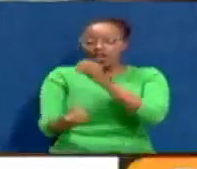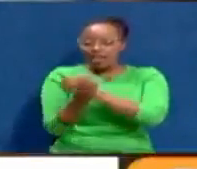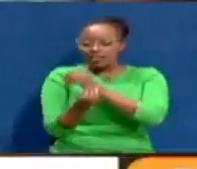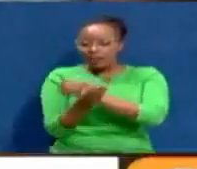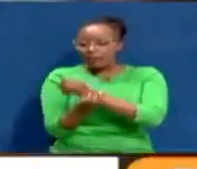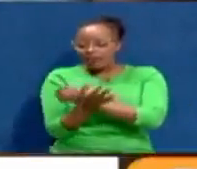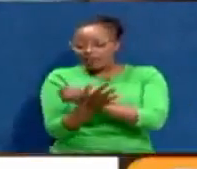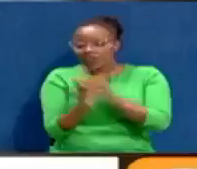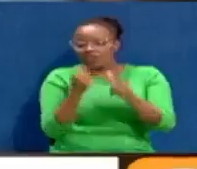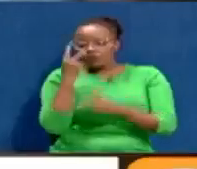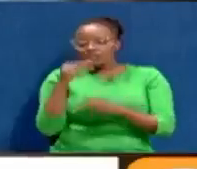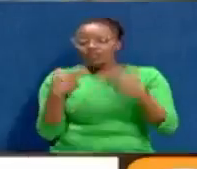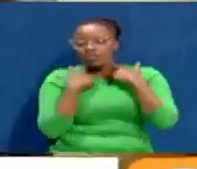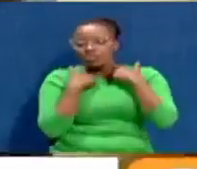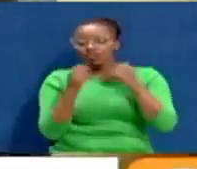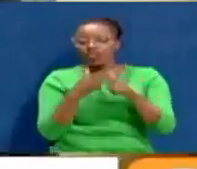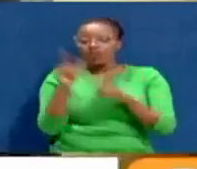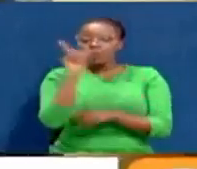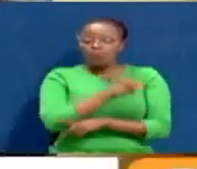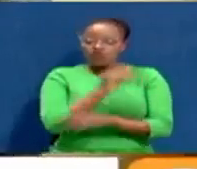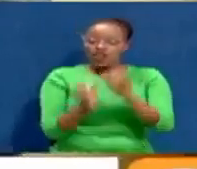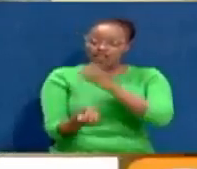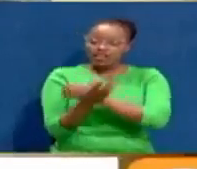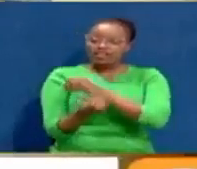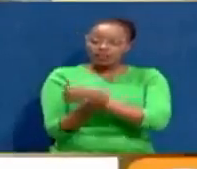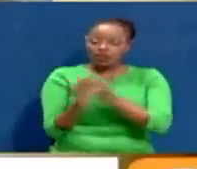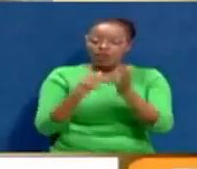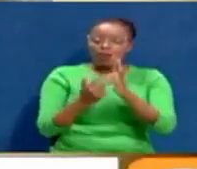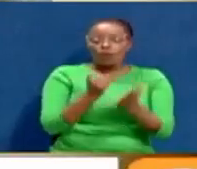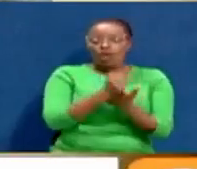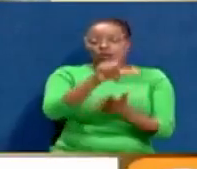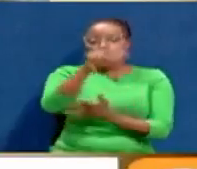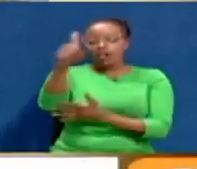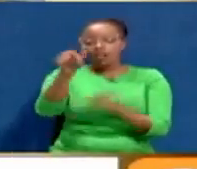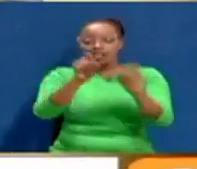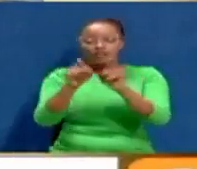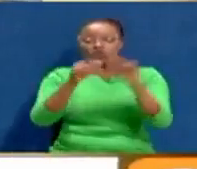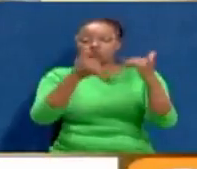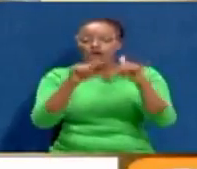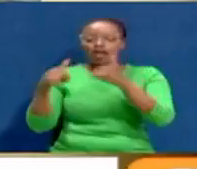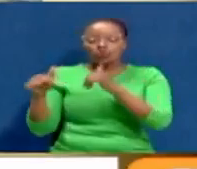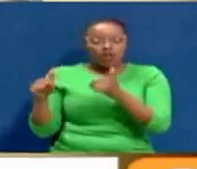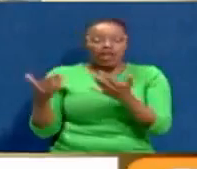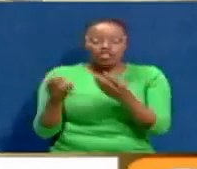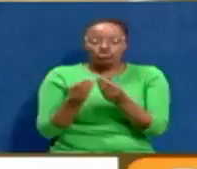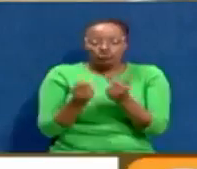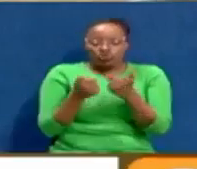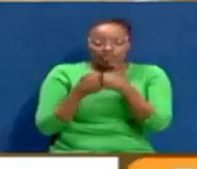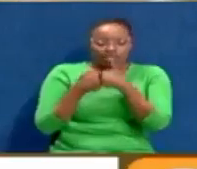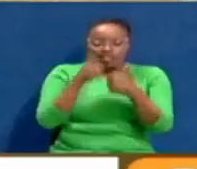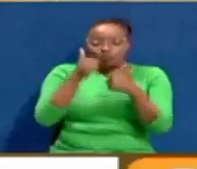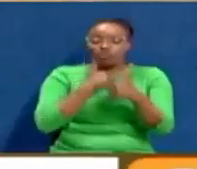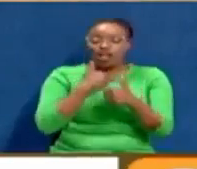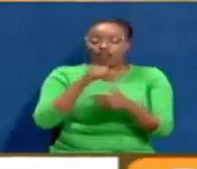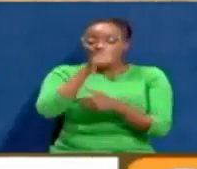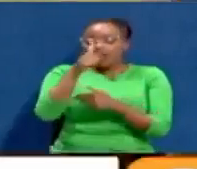anaelezea pale ambapo unaona wamekwama, wewe unamalizia kuelezea. Sasa tunasaidiana hivyo. Hivyo ndivyo wanajaribu kupambana na zile changamoto. Na